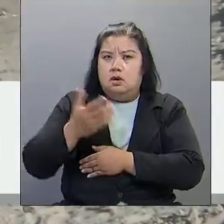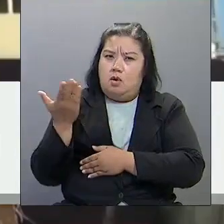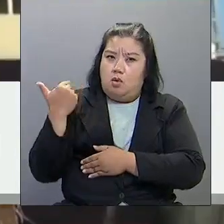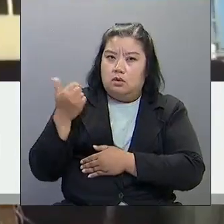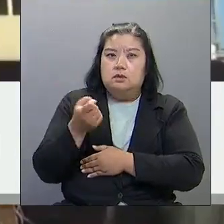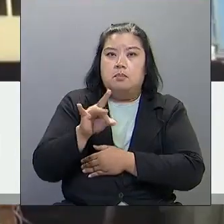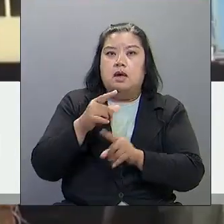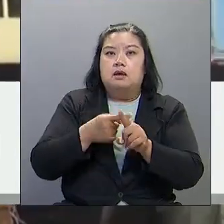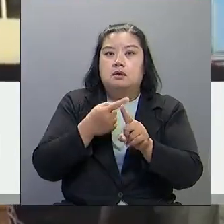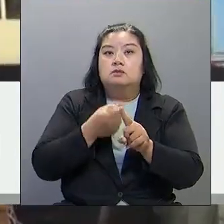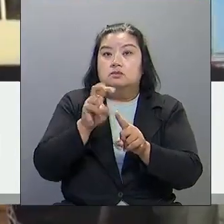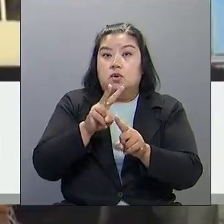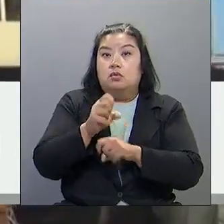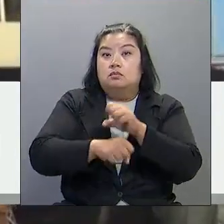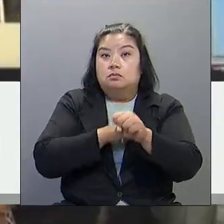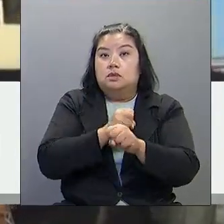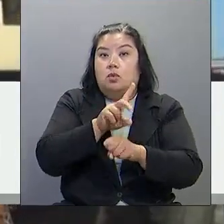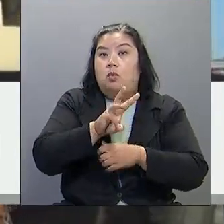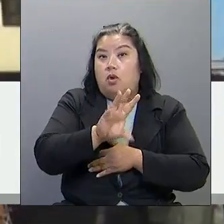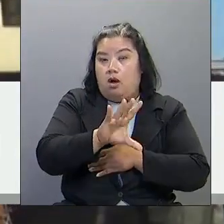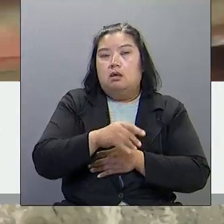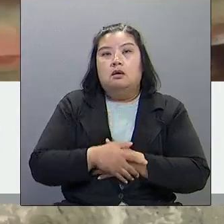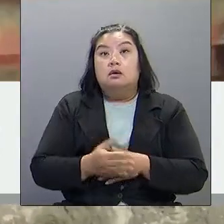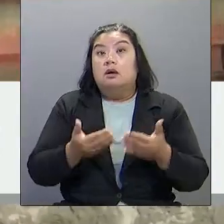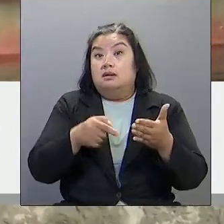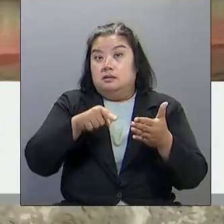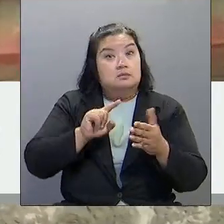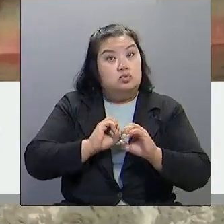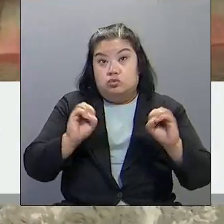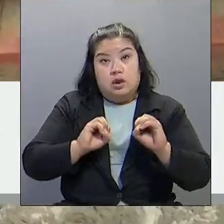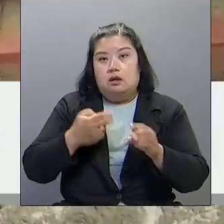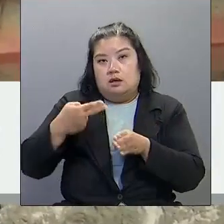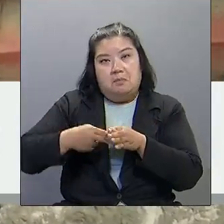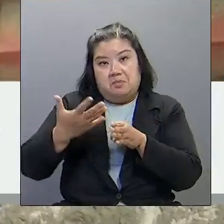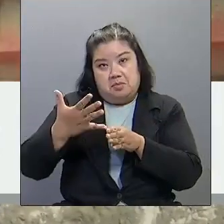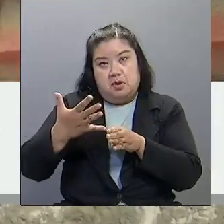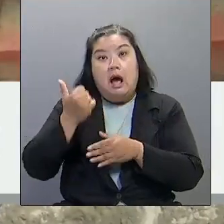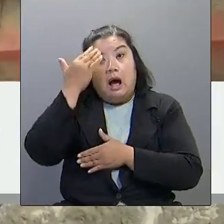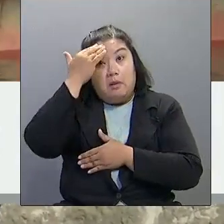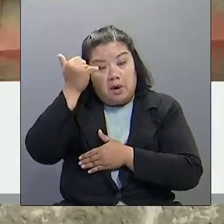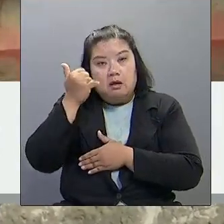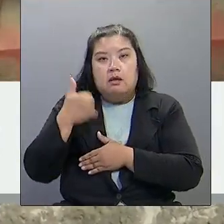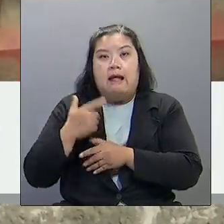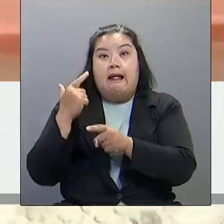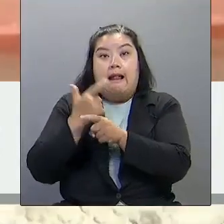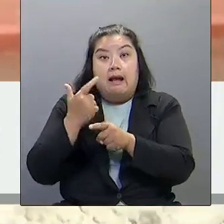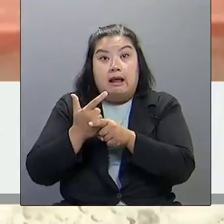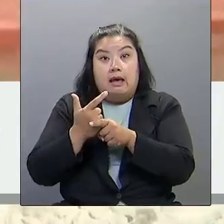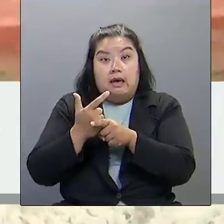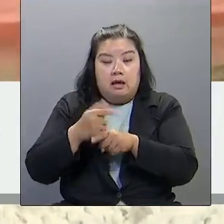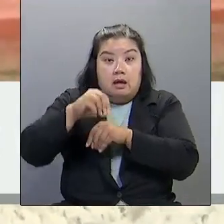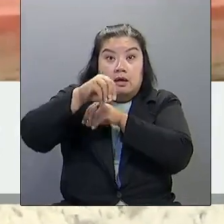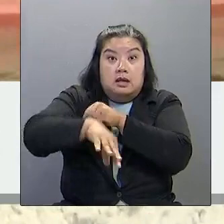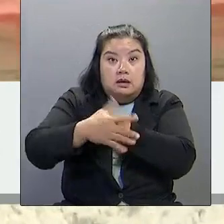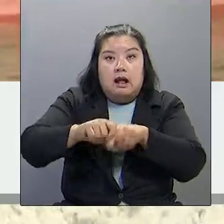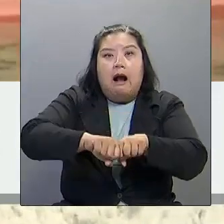18ธันวาคมปีที่แล้วภายในเรือไม่มีน้ำมันนะคะสาเหตุก็เนื่องมาจากสมอเรือขาดเนื่องจากสภาพคลื่นลมแรงในท